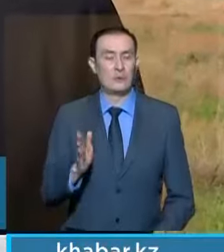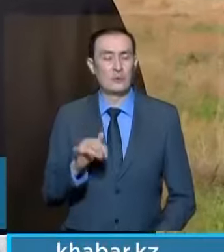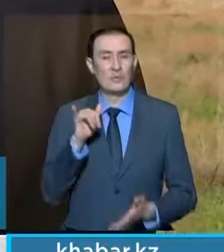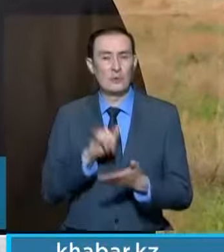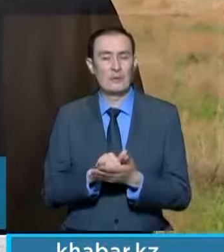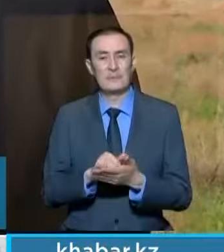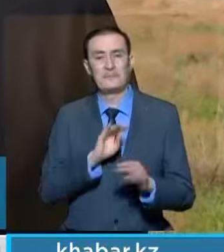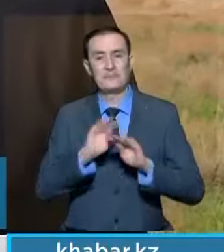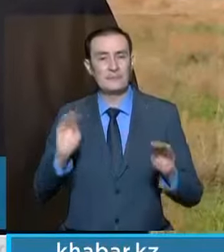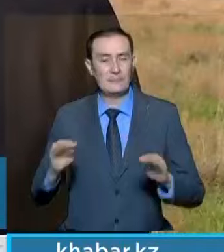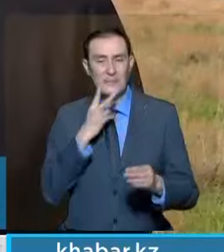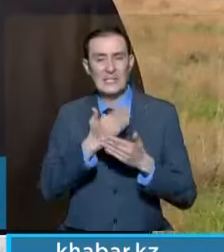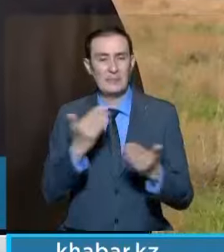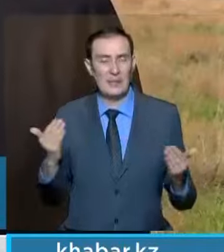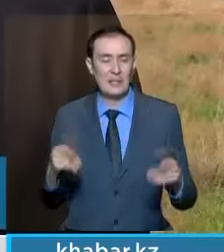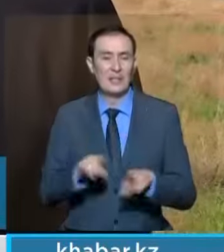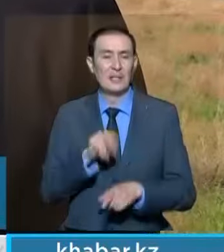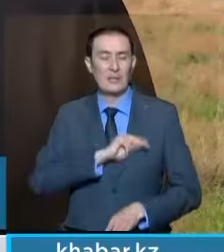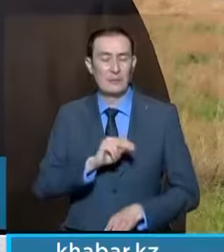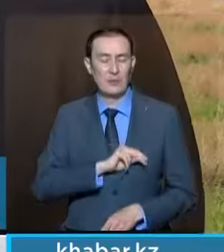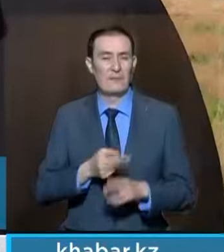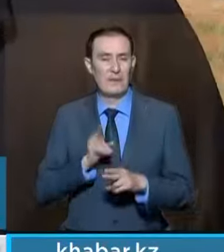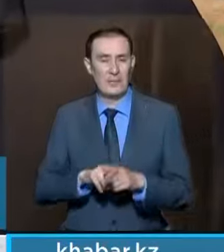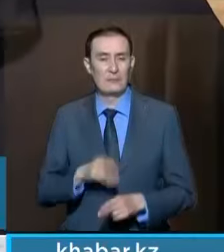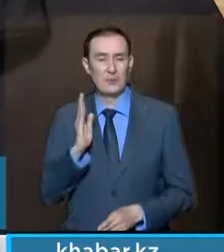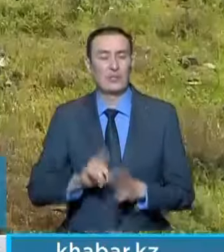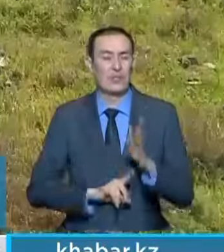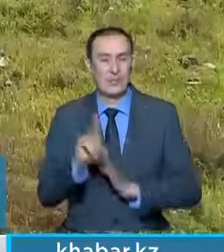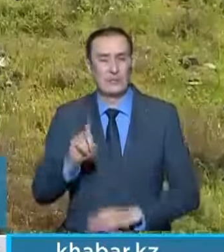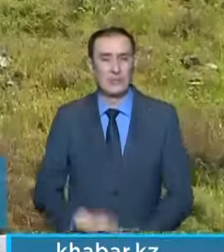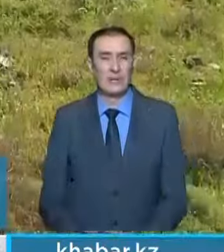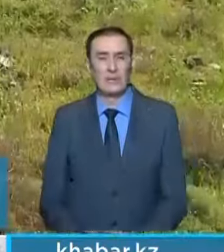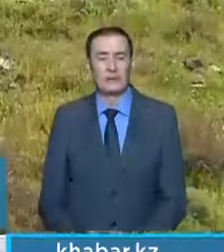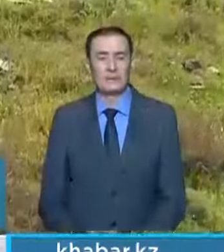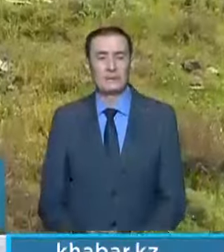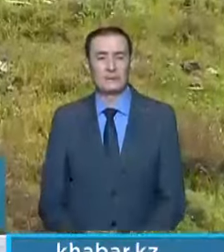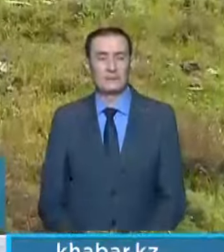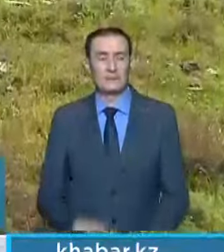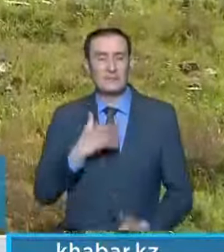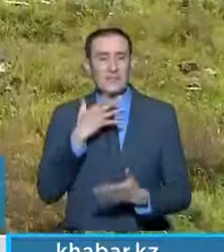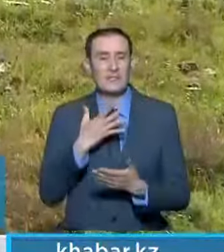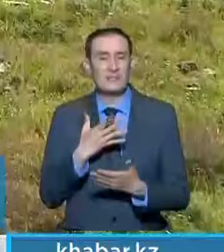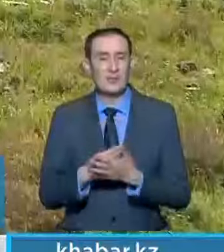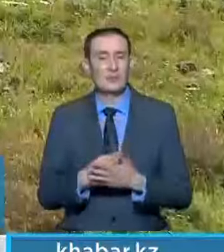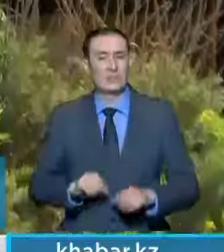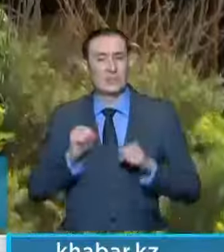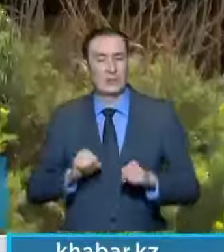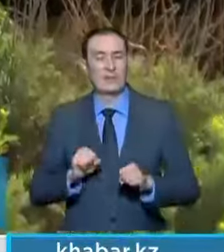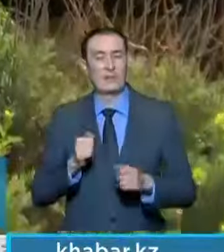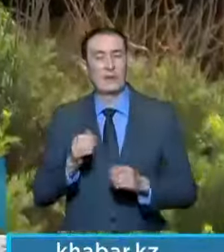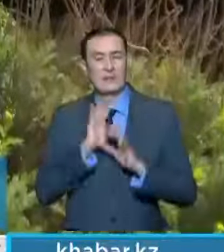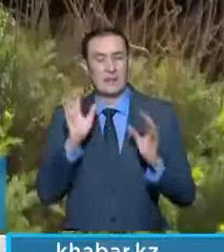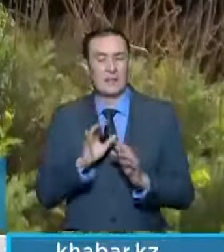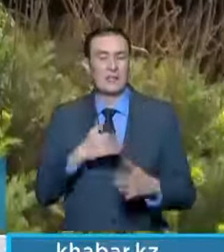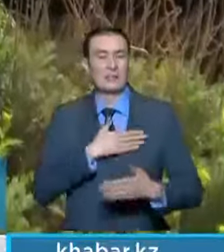выставлены найденные здесь экспонаты. Работа в этом направлении уже начата. Свою лепту в сохранение природного памятника